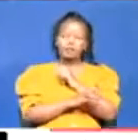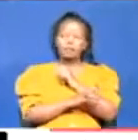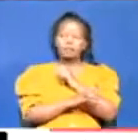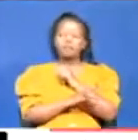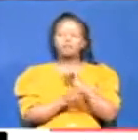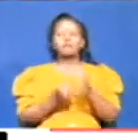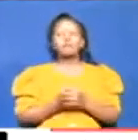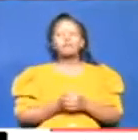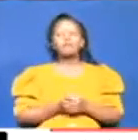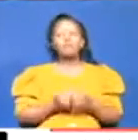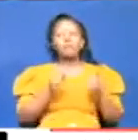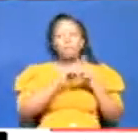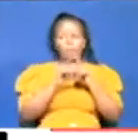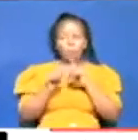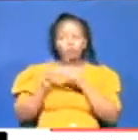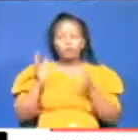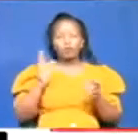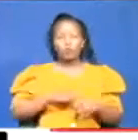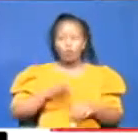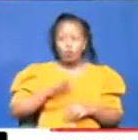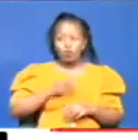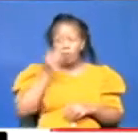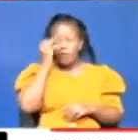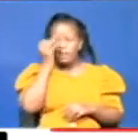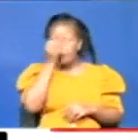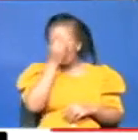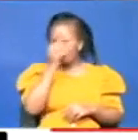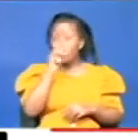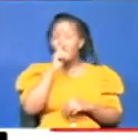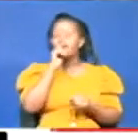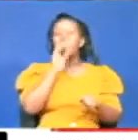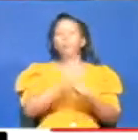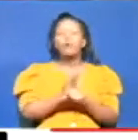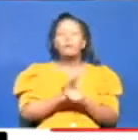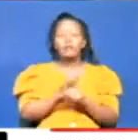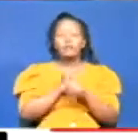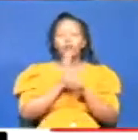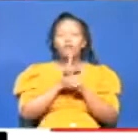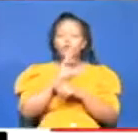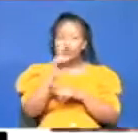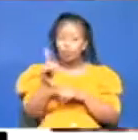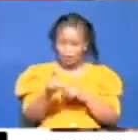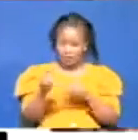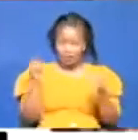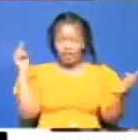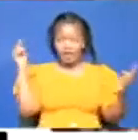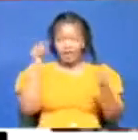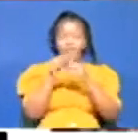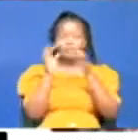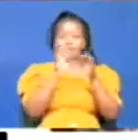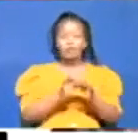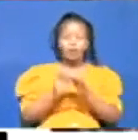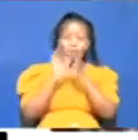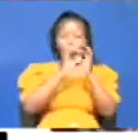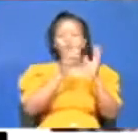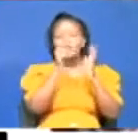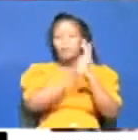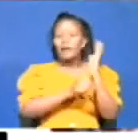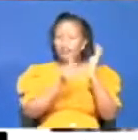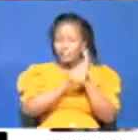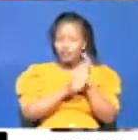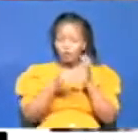Upande wake, Karua aliahidi kuhakikisha kwamba manifesto ya muungano wa Azimio